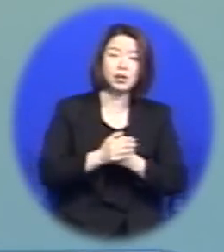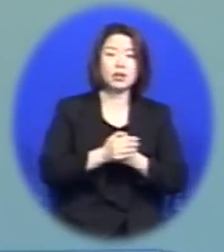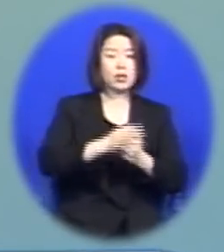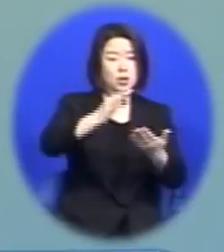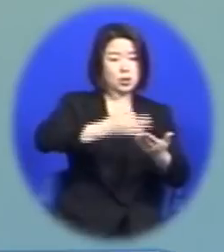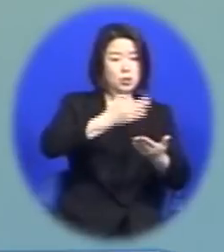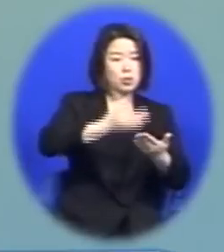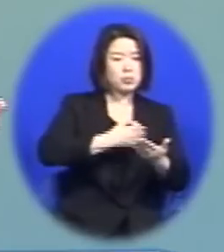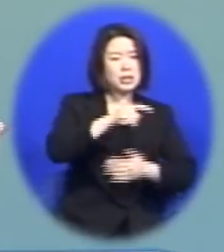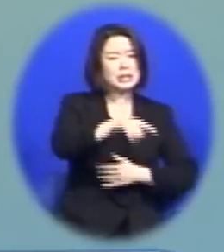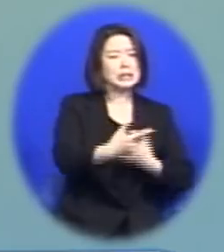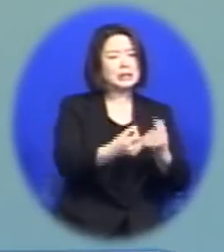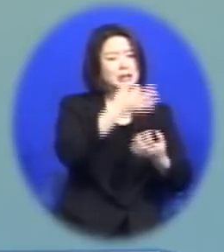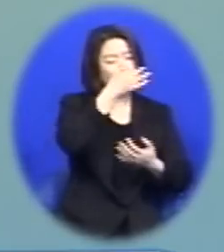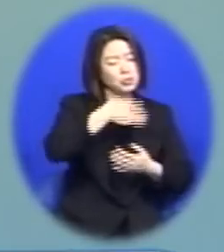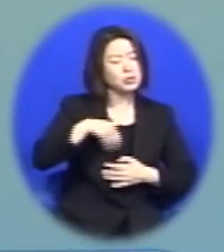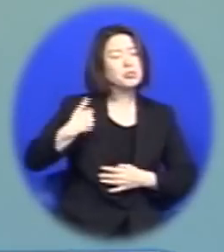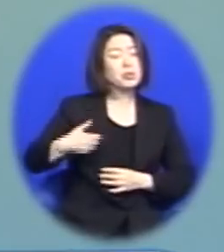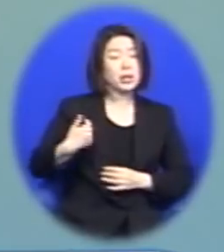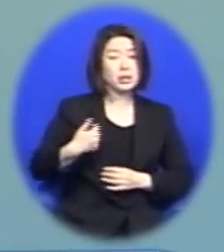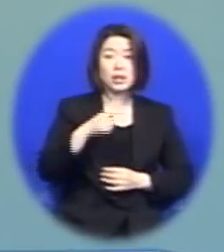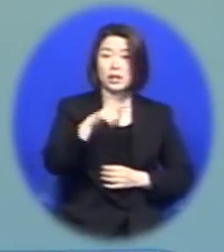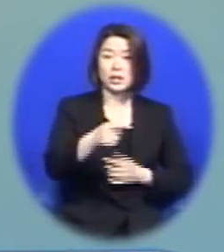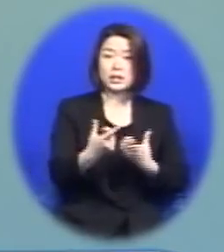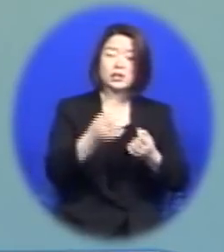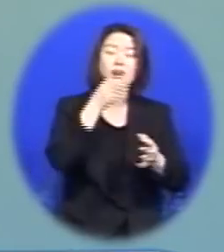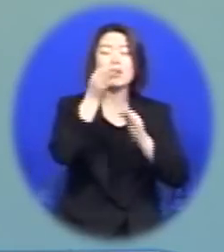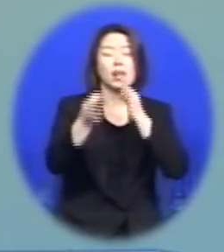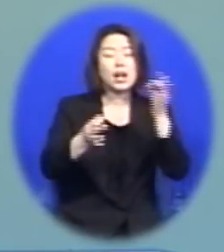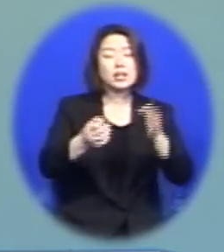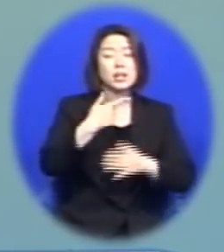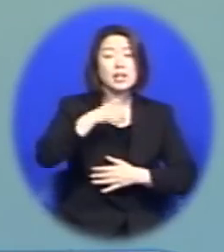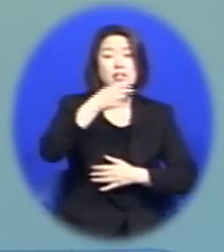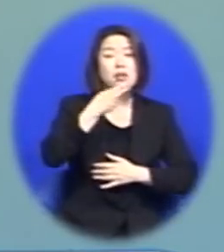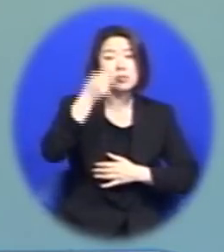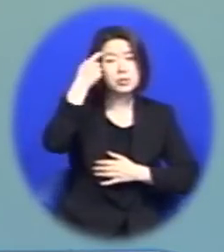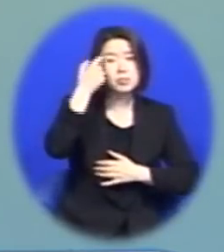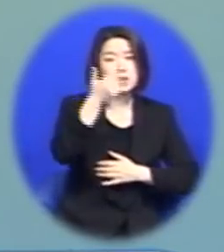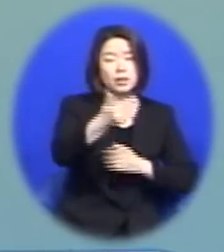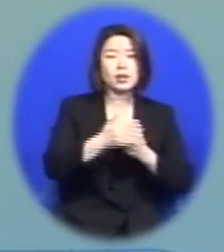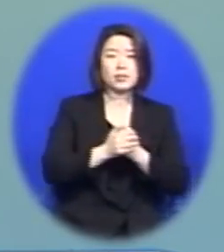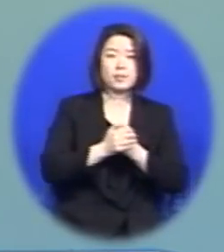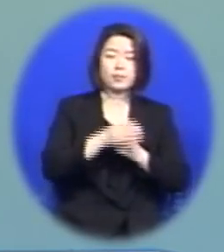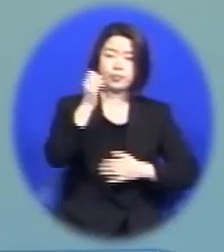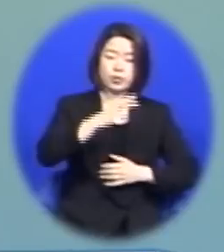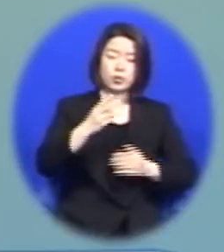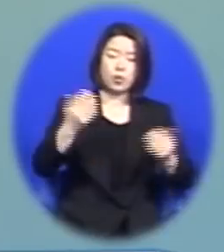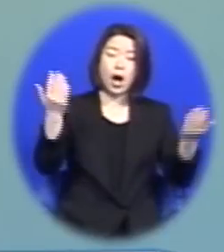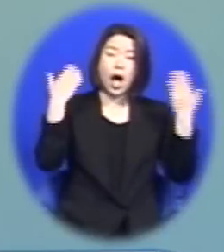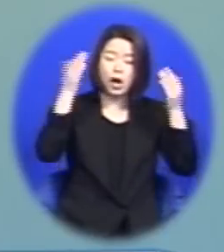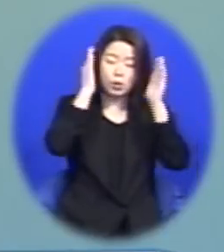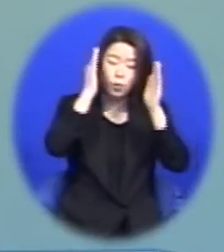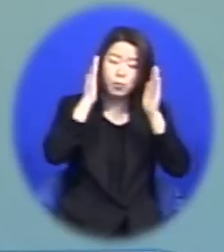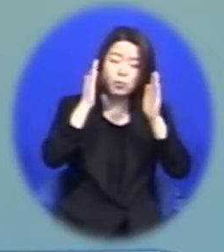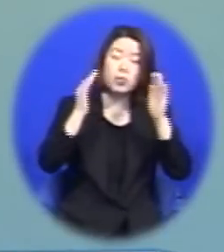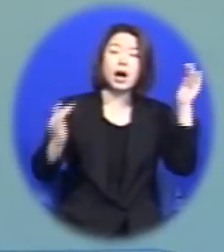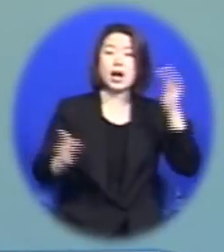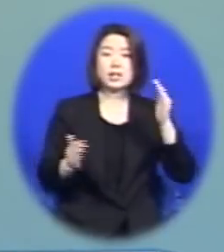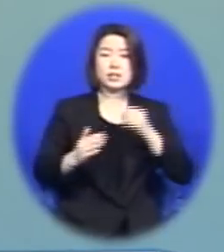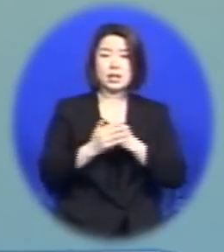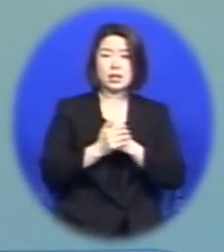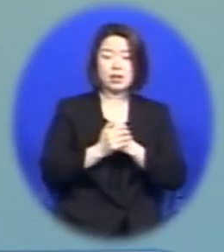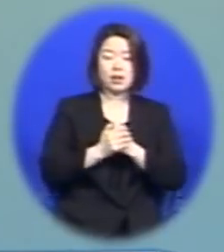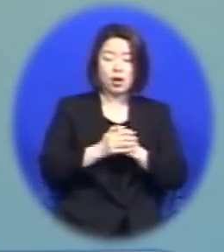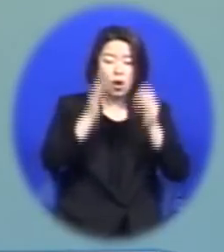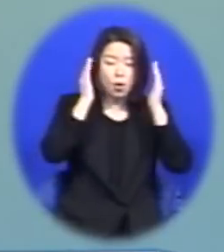버는 일이 이렇게 힘든 줄 몰랐다 이런 탄식 해본 적 없습니까 학교 공부하는 학생들 공부하는